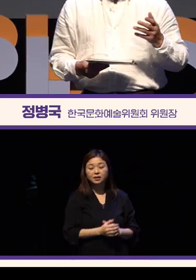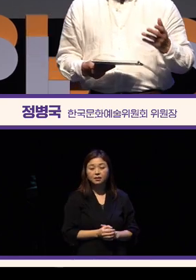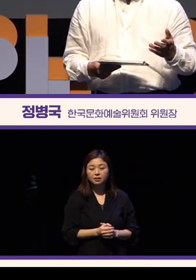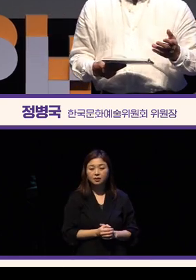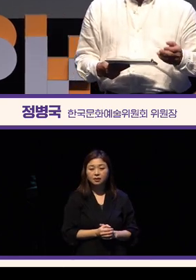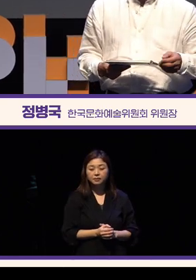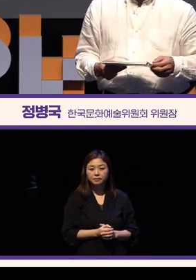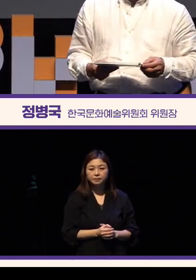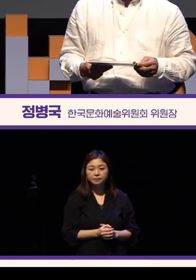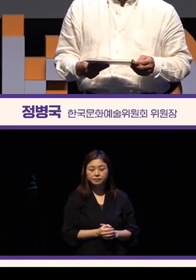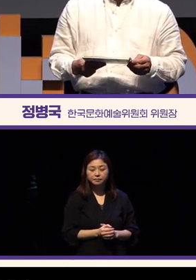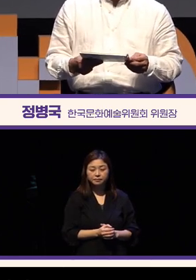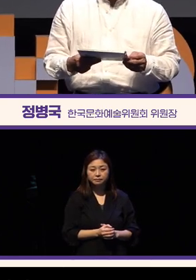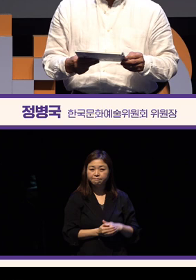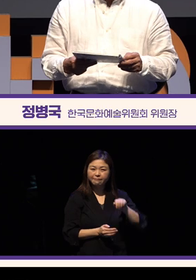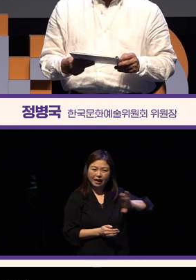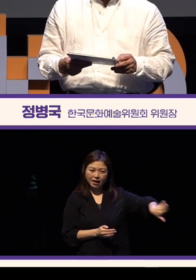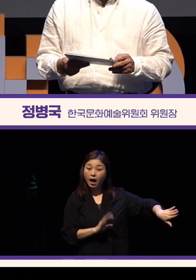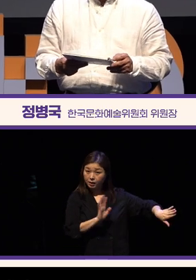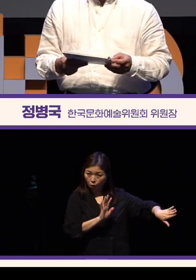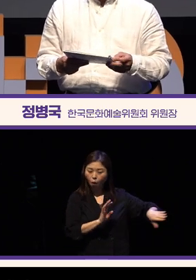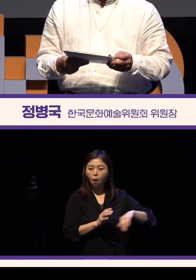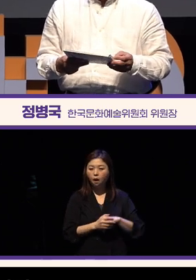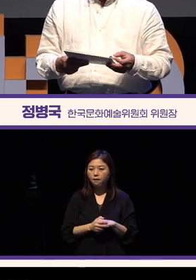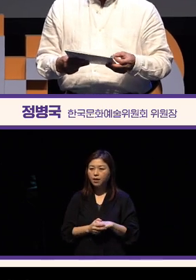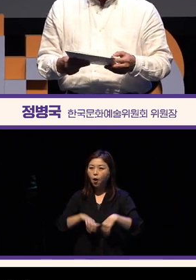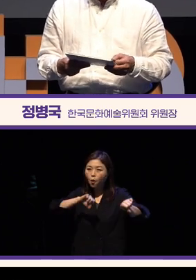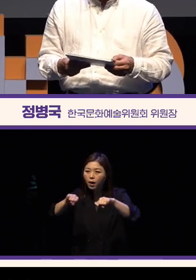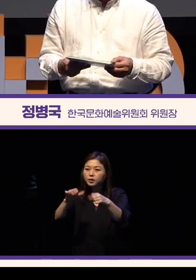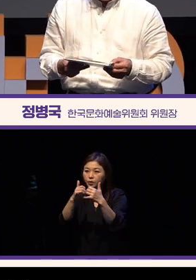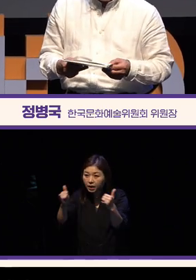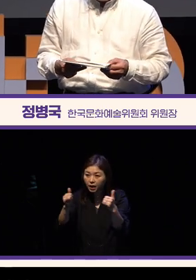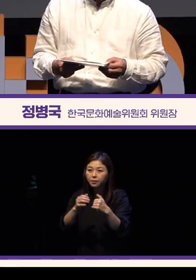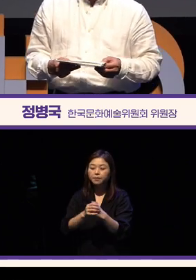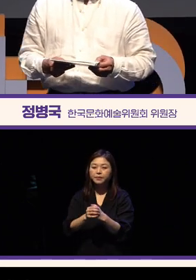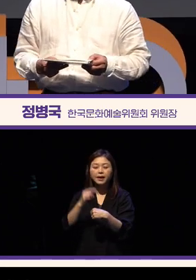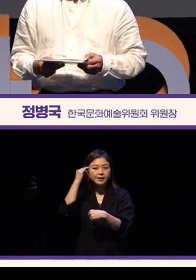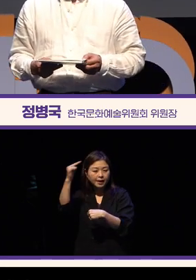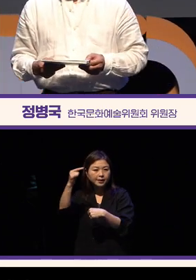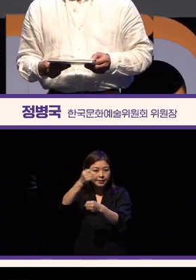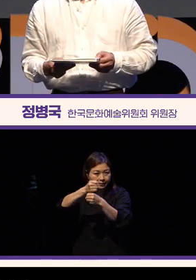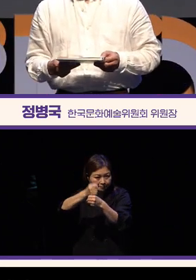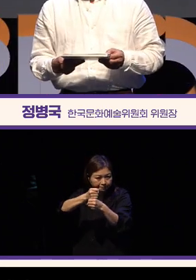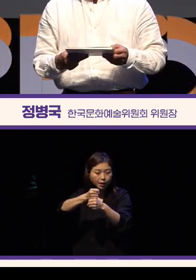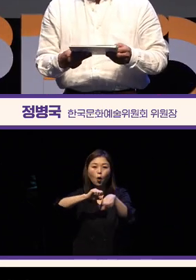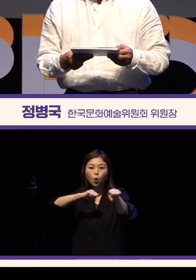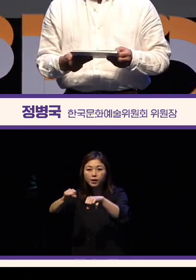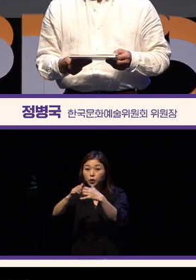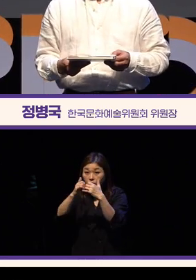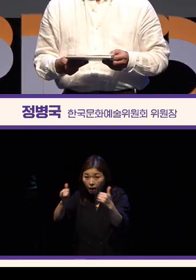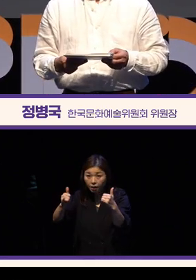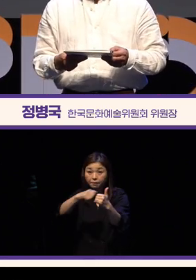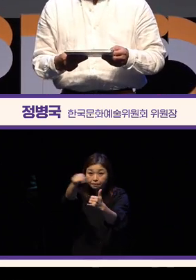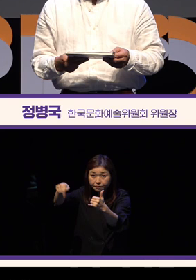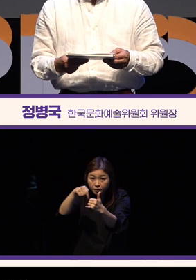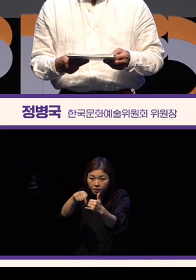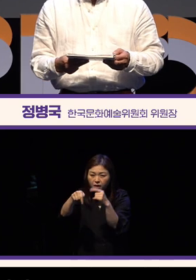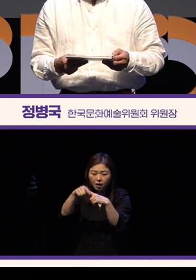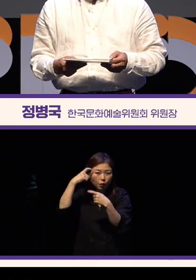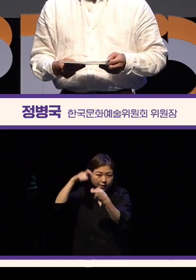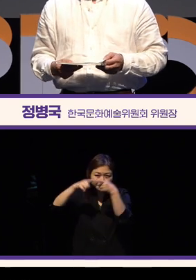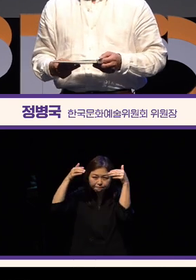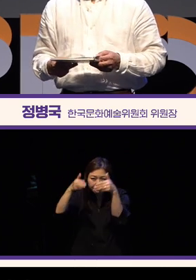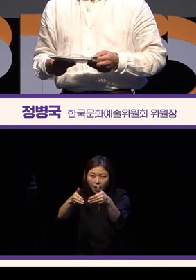그 프로젝트 중심이 아닌 주체, 즉 창작 분야에서 활동하는 핵심 플레이어에